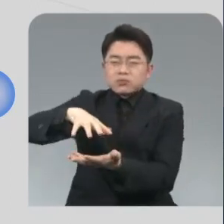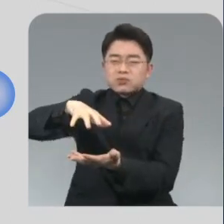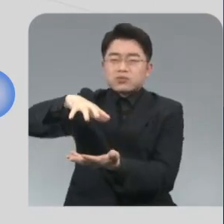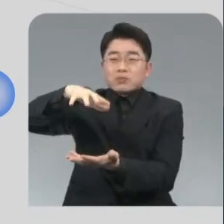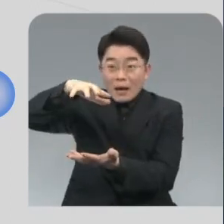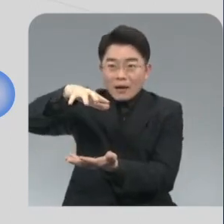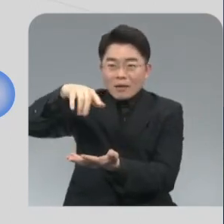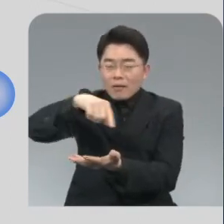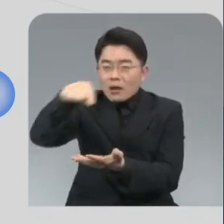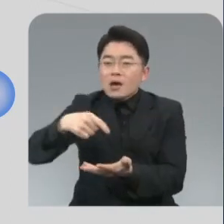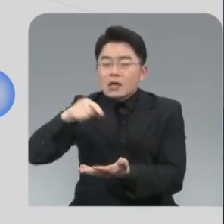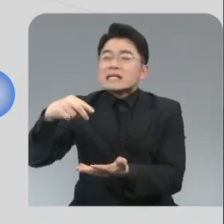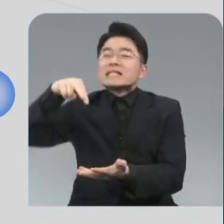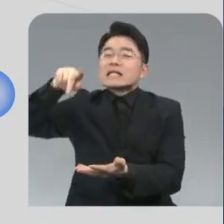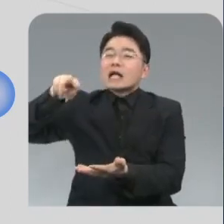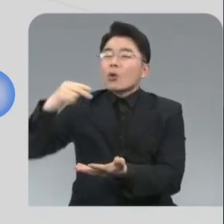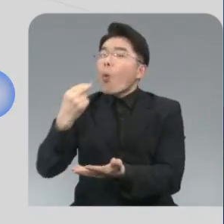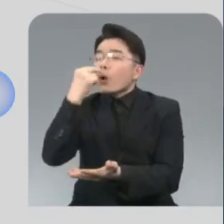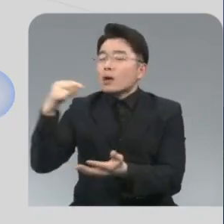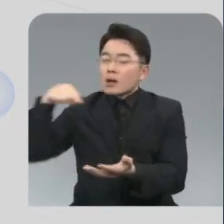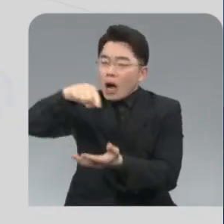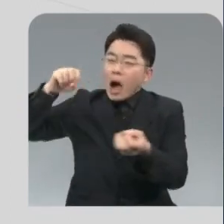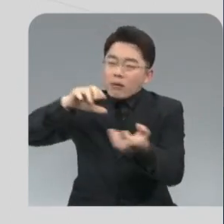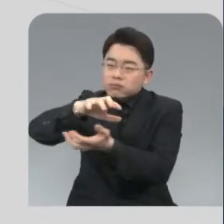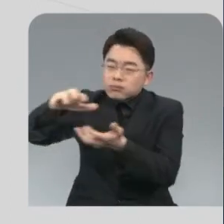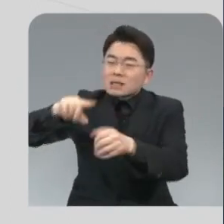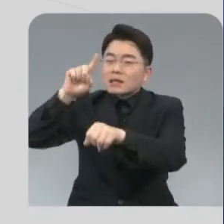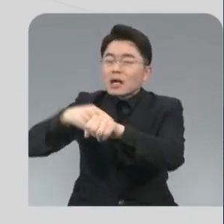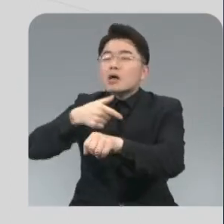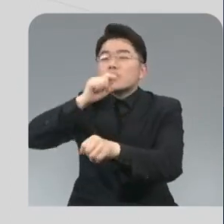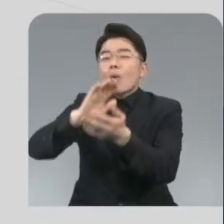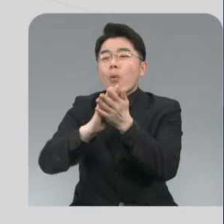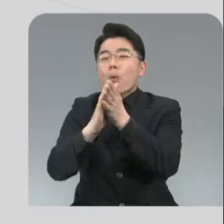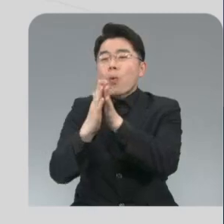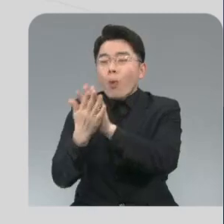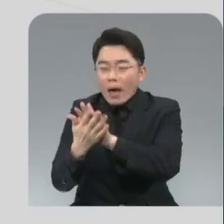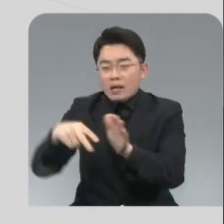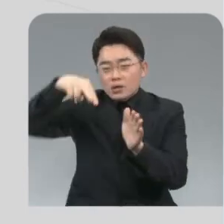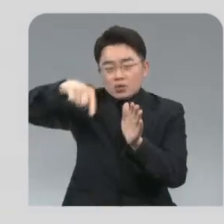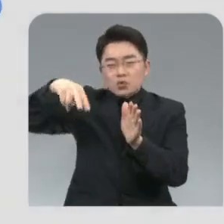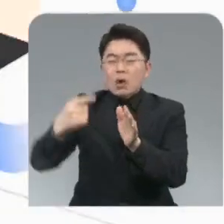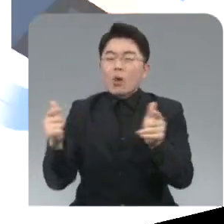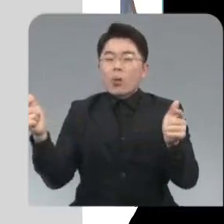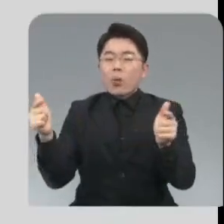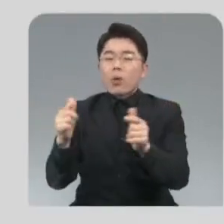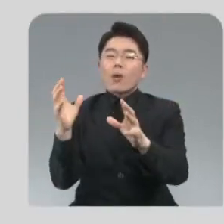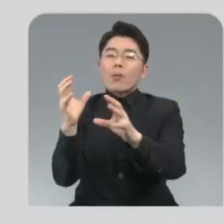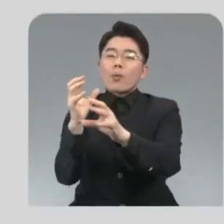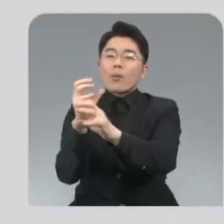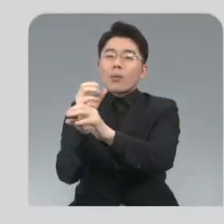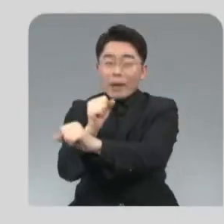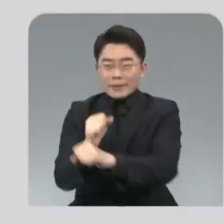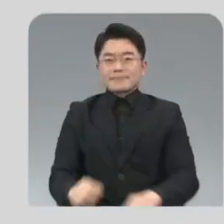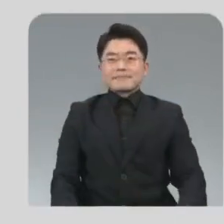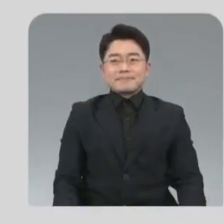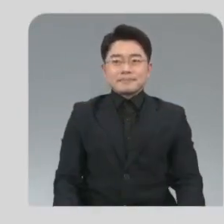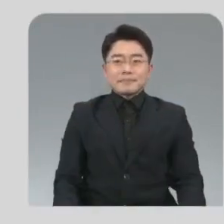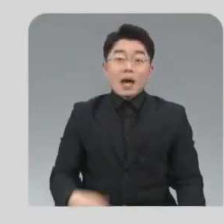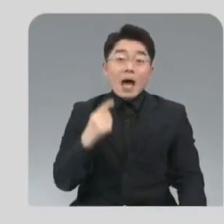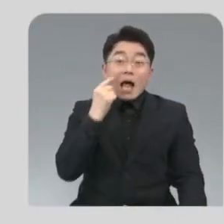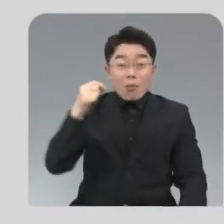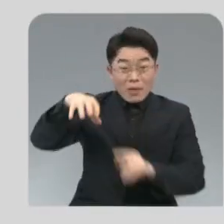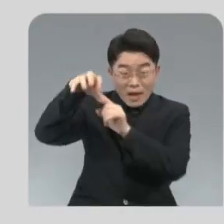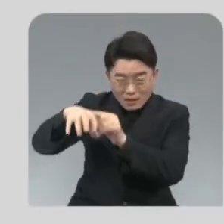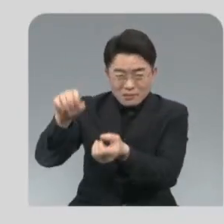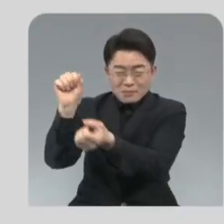통과하면서 산소와 결합해 물이 되게 해 원자로 내의 수소 농도를 낮춰주는 장치입니다. 한수원은 후쿠시마 원전 폭발